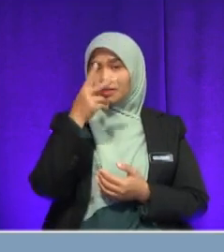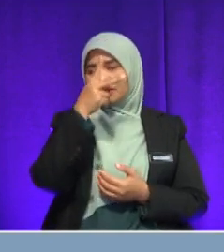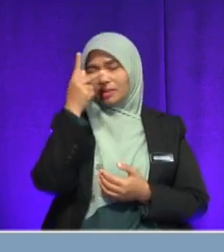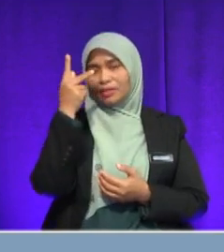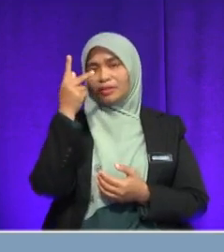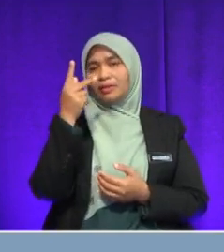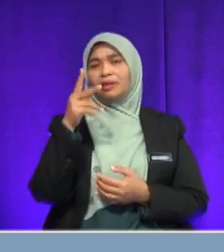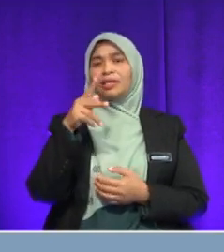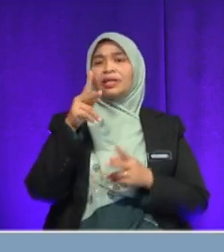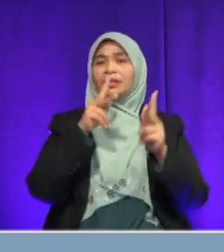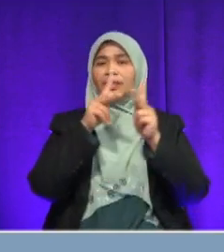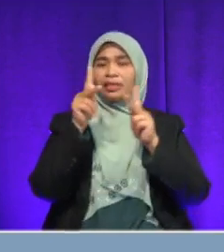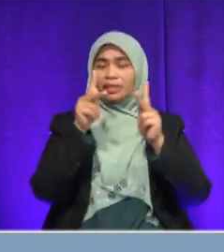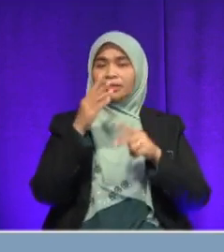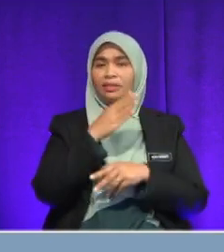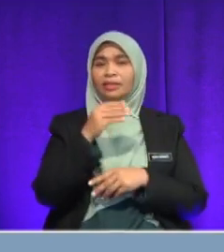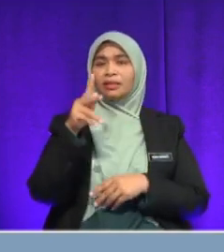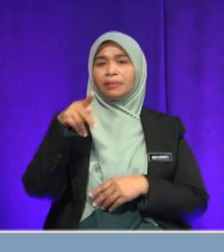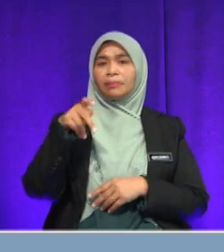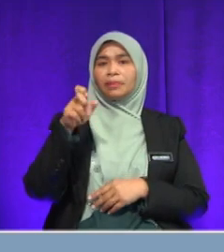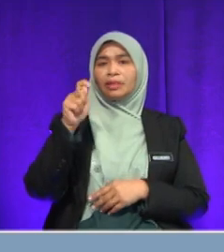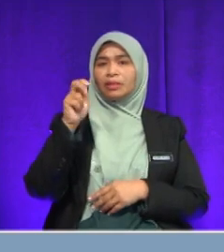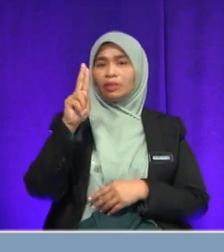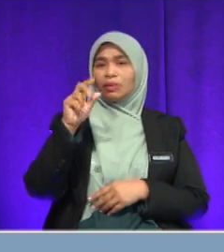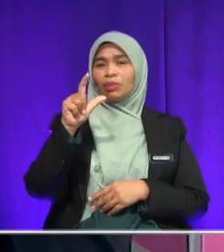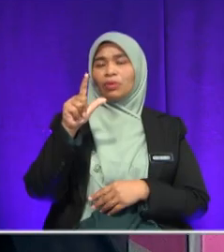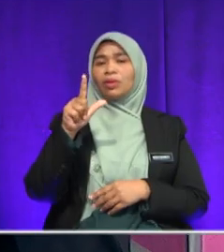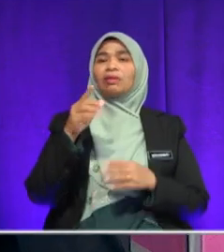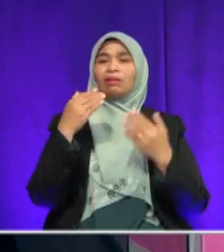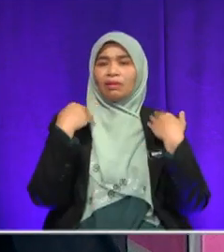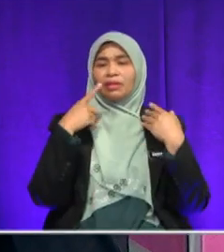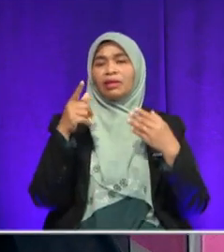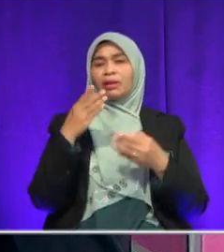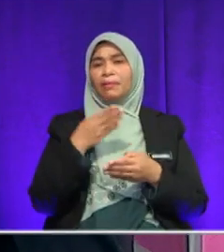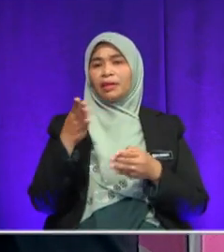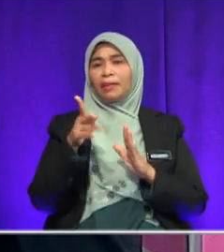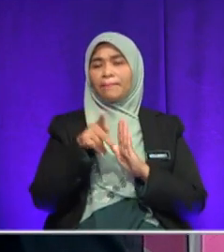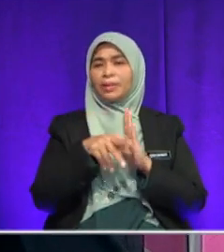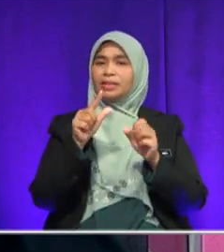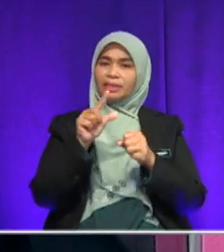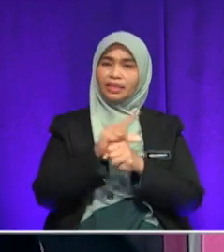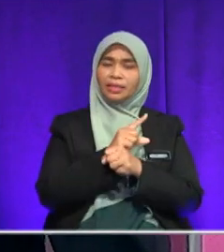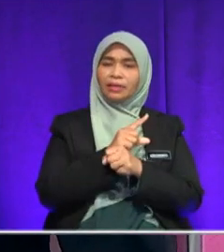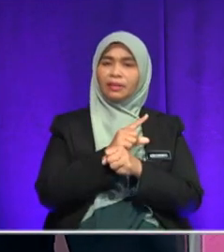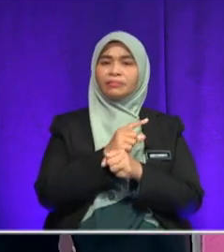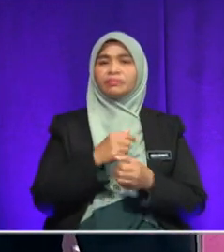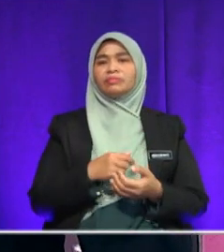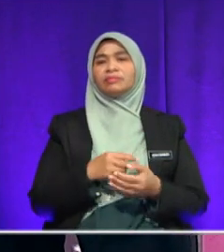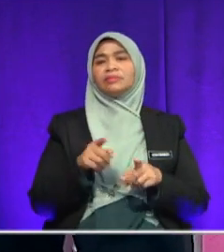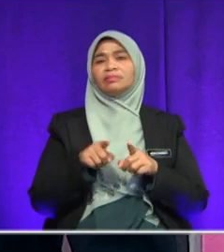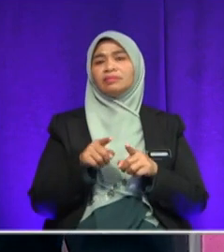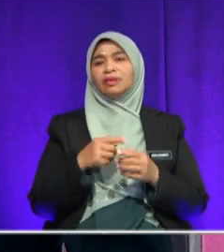dan petrol merupakan barang pengenap. Apabila harga kereta meningkat, so permintaan ke atas kereta akan